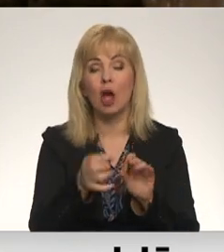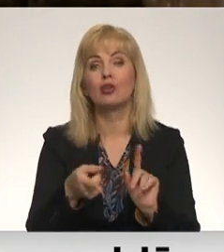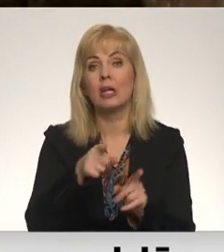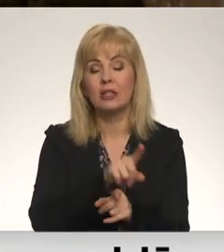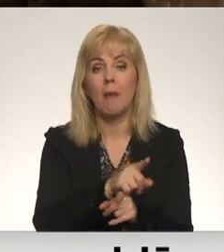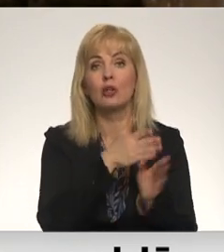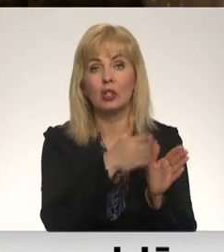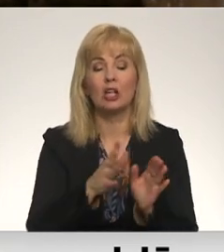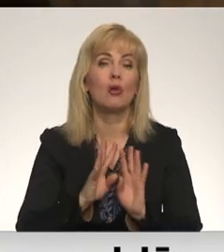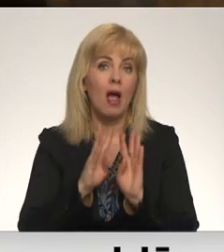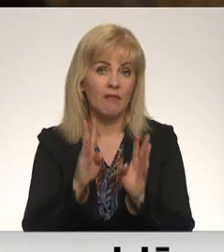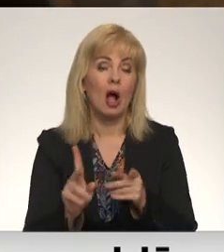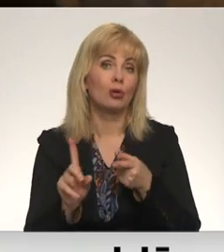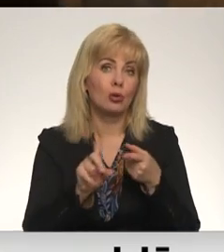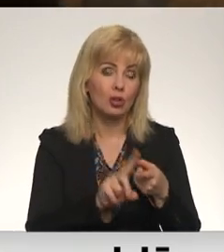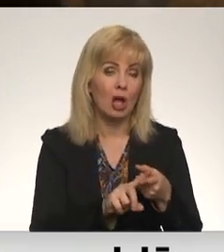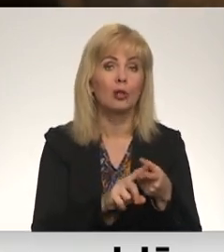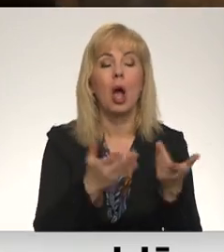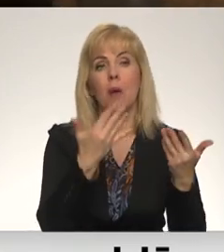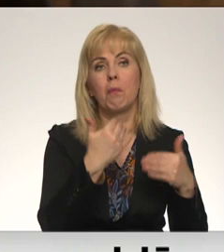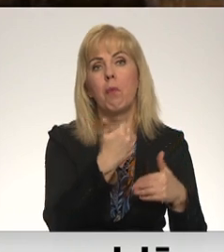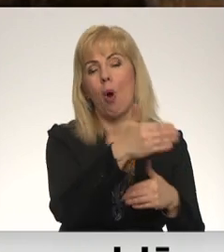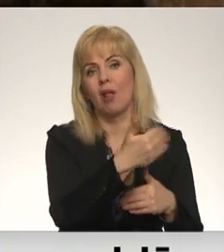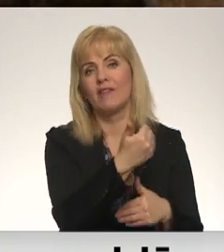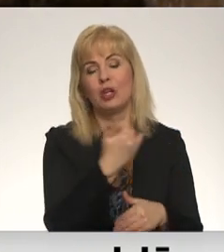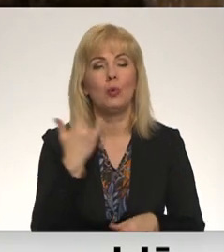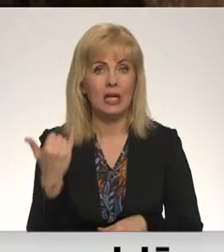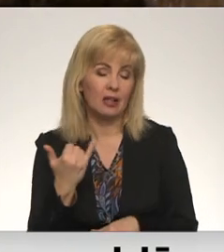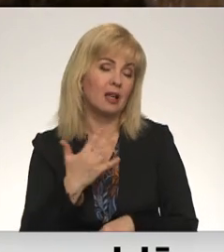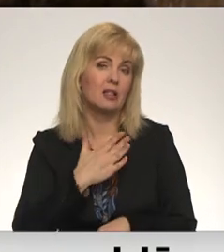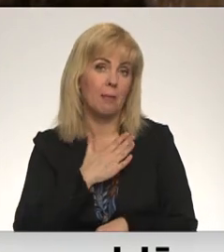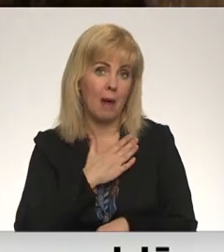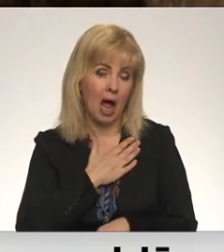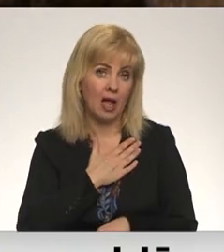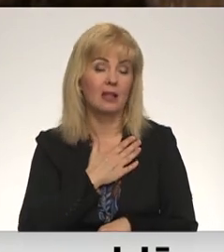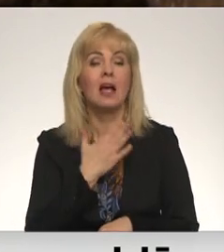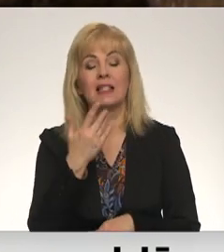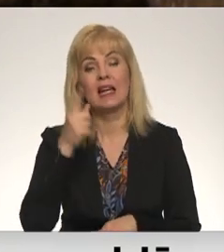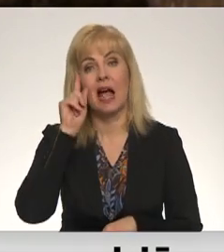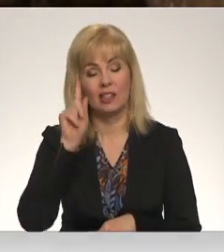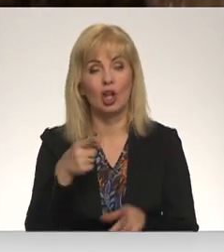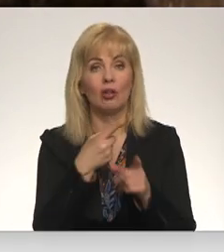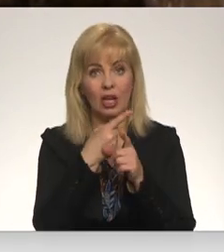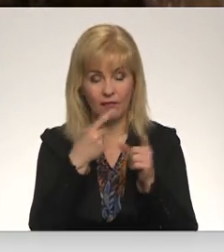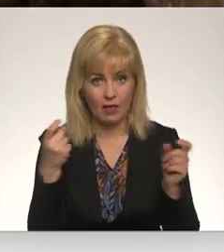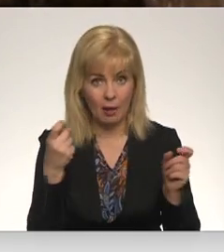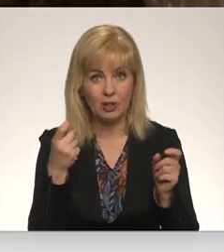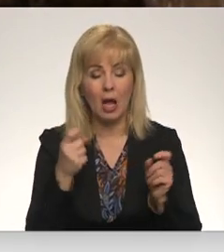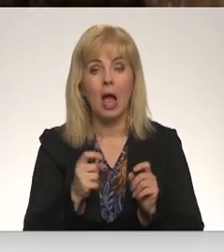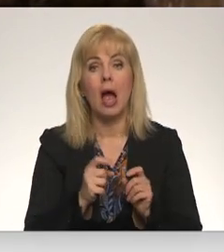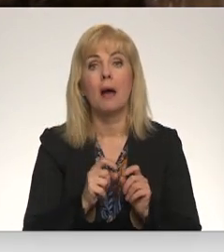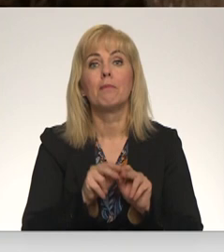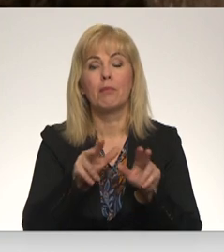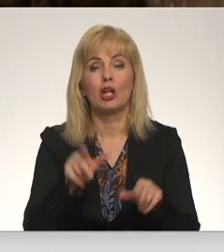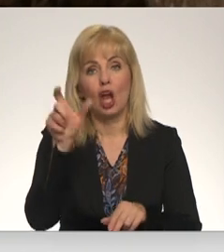izmaiņas slimnīcas valdē saistītas ar politiskajām interesēm. Pēc man pieejamās informācijas nenoliedzami uz valdes priekšsēdētāju tika